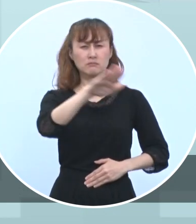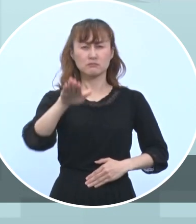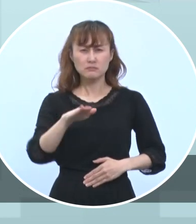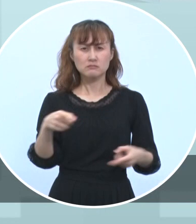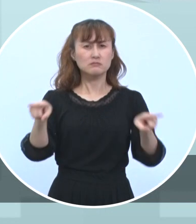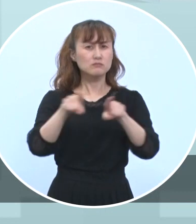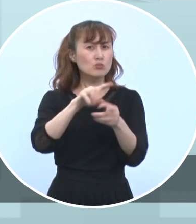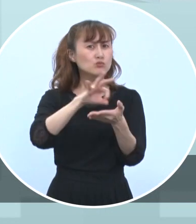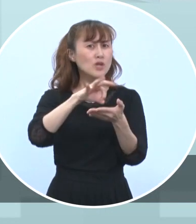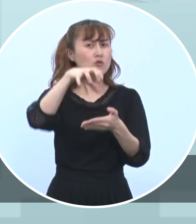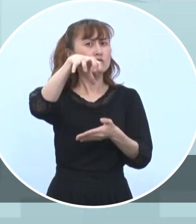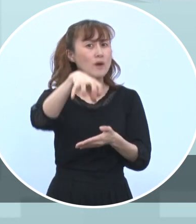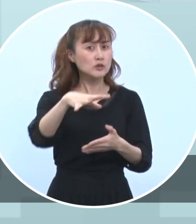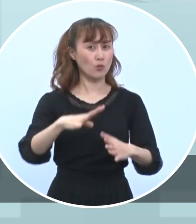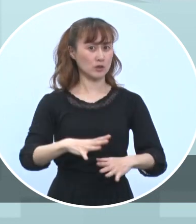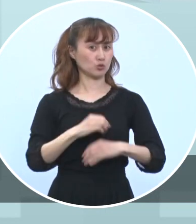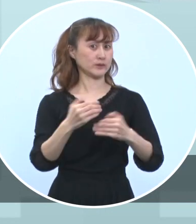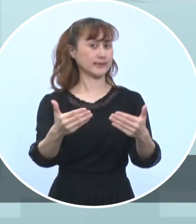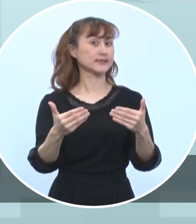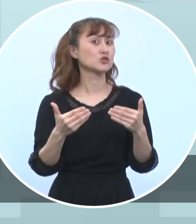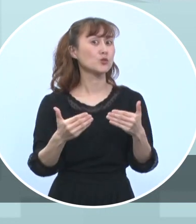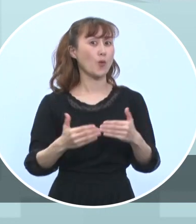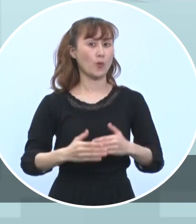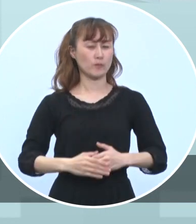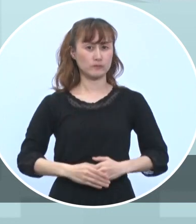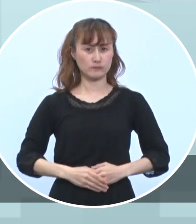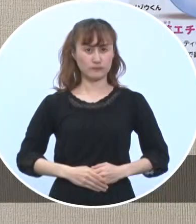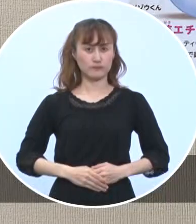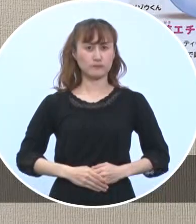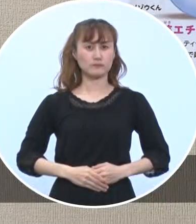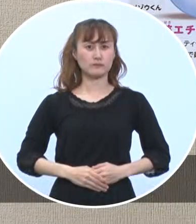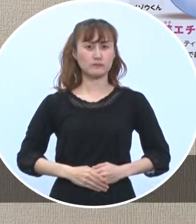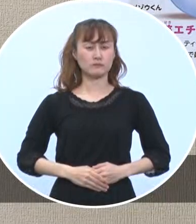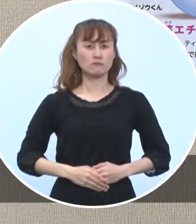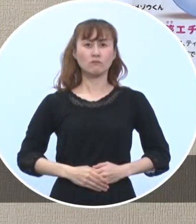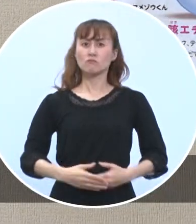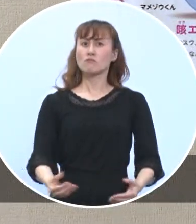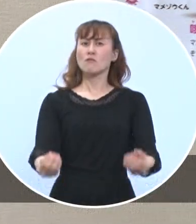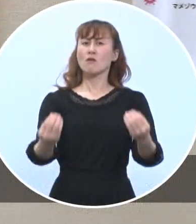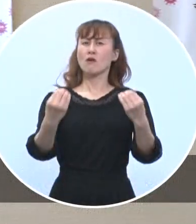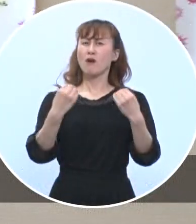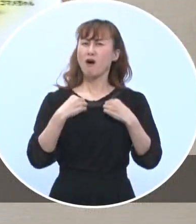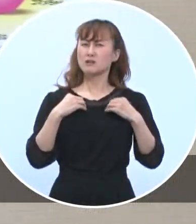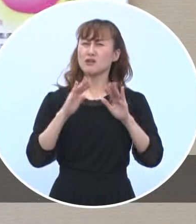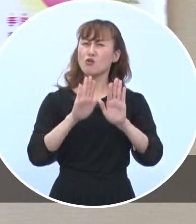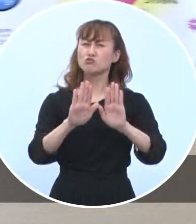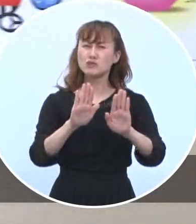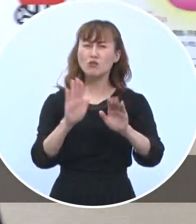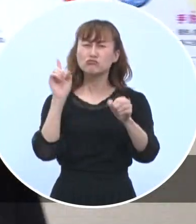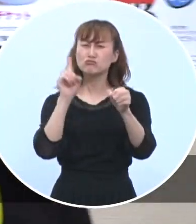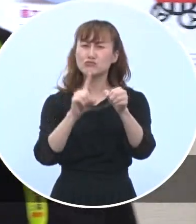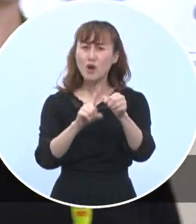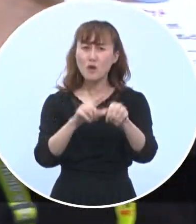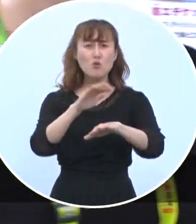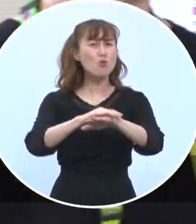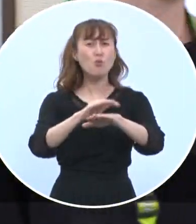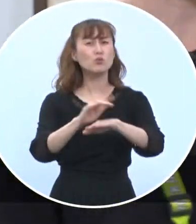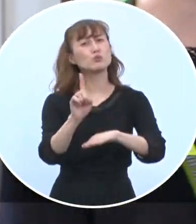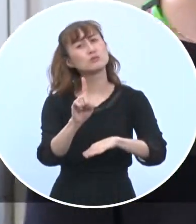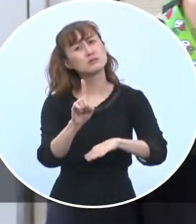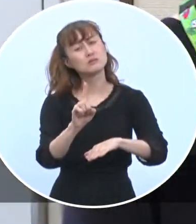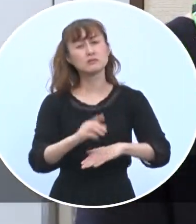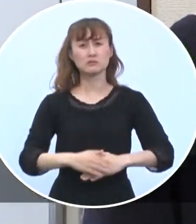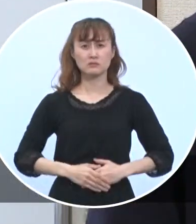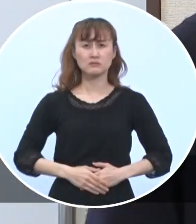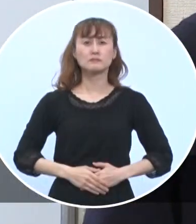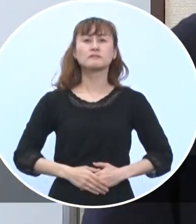よく触るところは注意が必要です。 感染しないためにはどうしたらよいですか？ ま